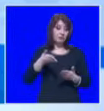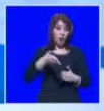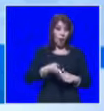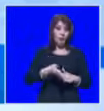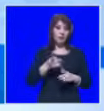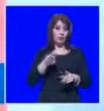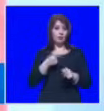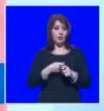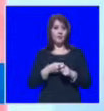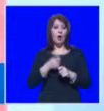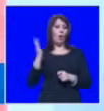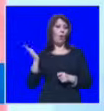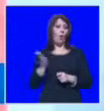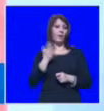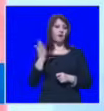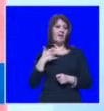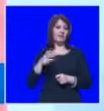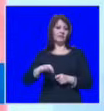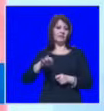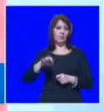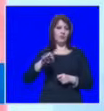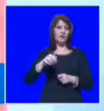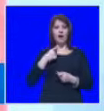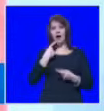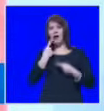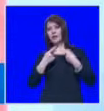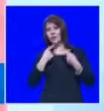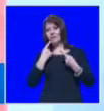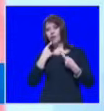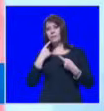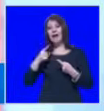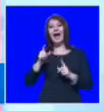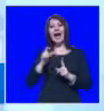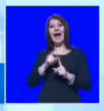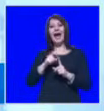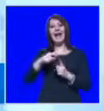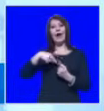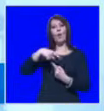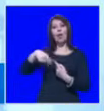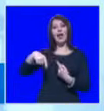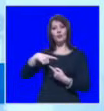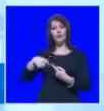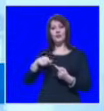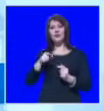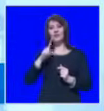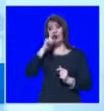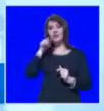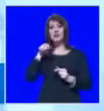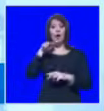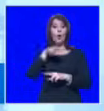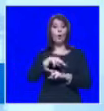направите. Много отдавна сме го заявили. Разговора за регулаторите е изключително важен, защото те